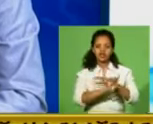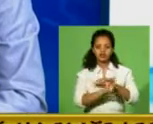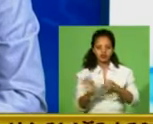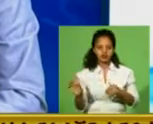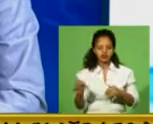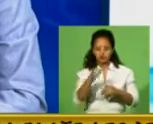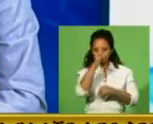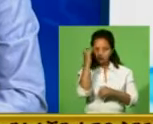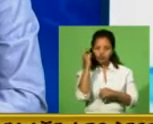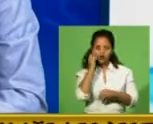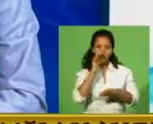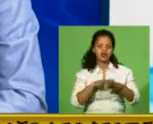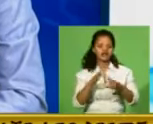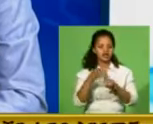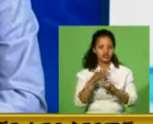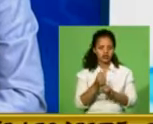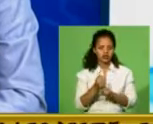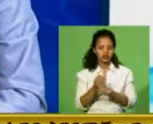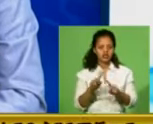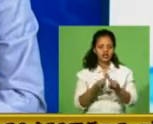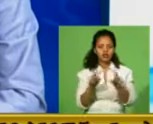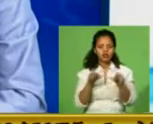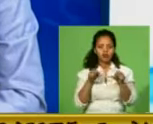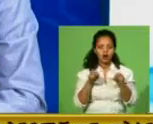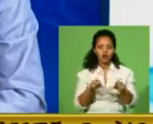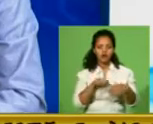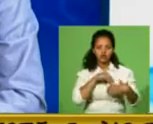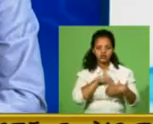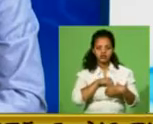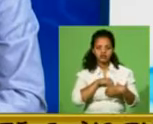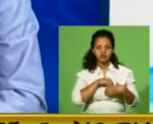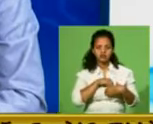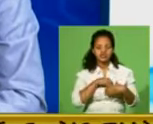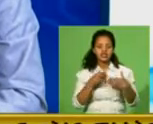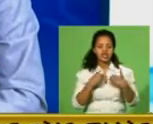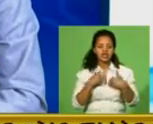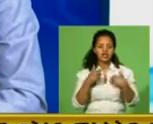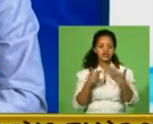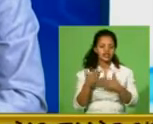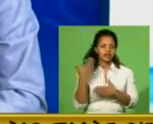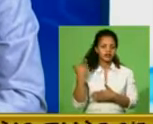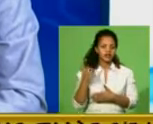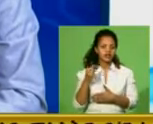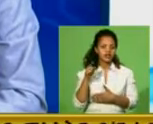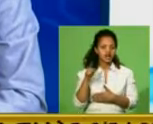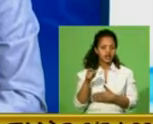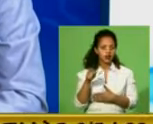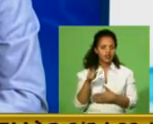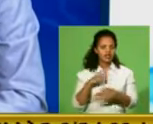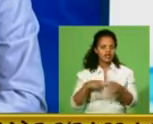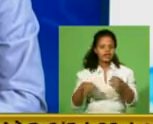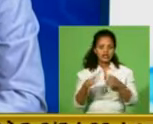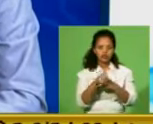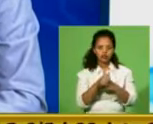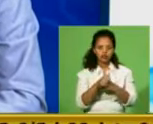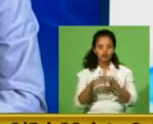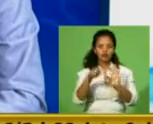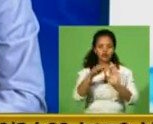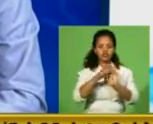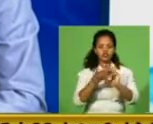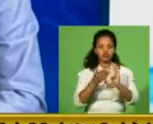ጥቁር ውሃ ላይ ተይዟል። ለይቶ ማቆያ ውስጥም ያለ ስለነበረ ያኛው ቀድሞ ፖዚቲቭ